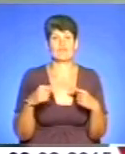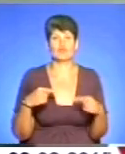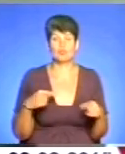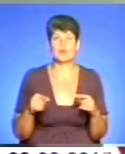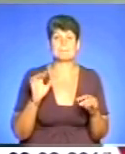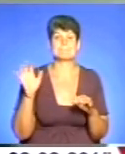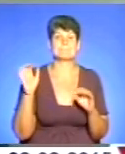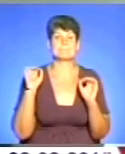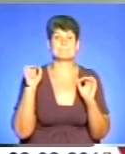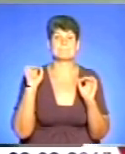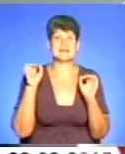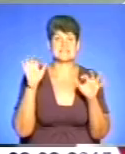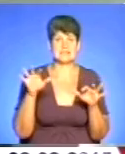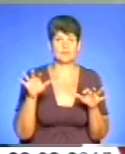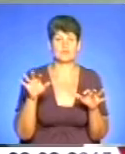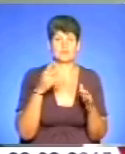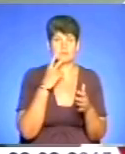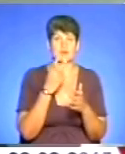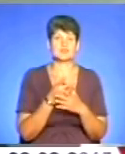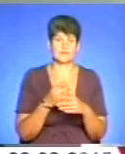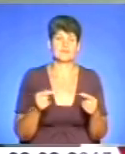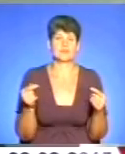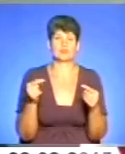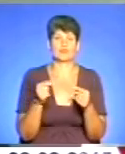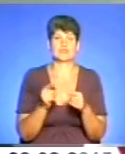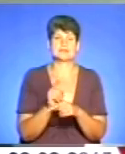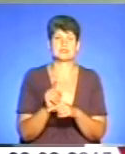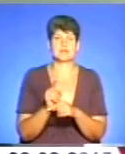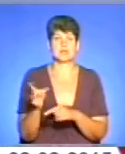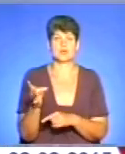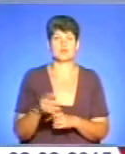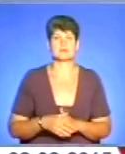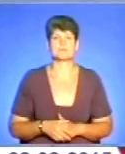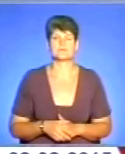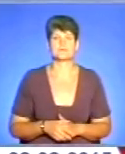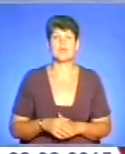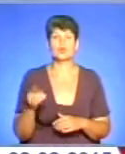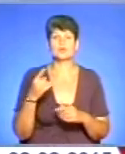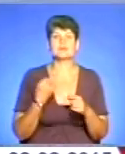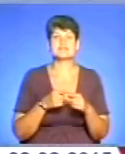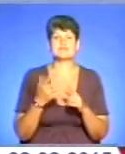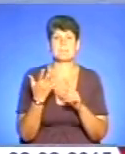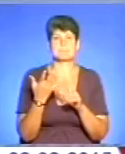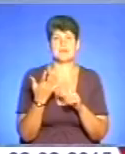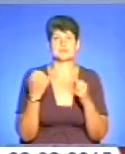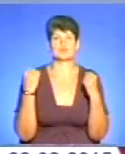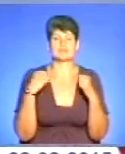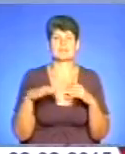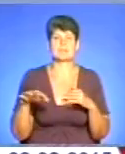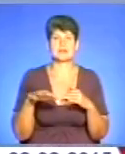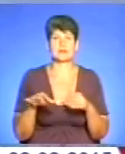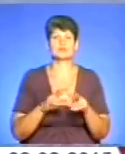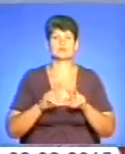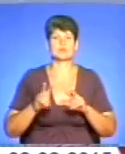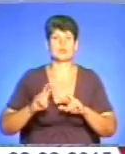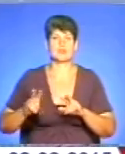для баскетболу, ви бачите два поля поперек, вони відповідають стандартним розмірам. У Тернополі це вже п'ятий спортивний майданчик.